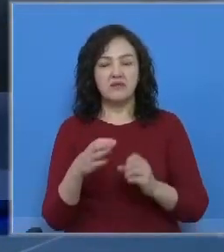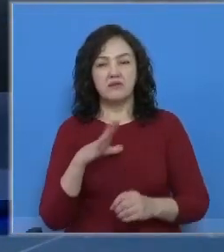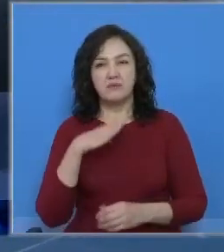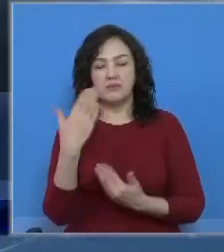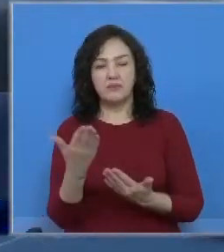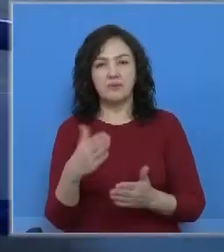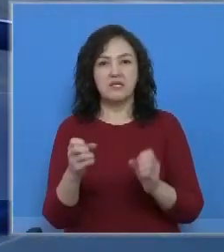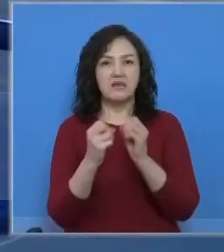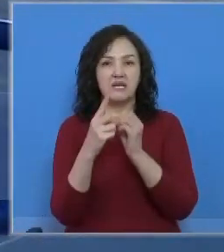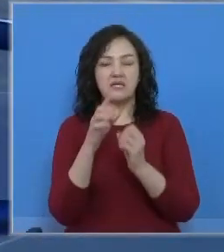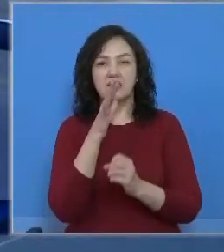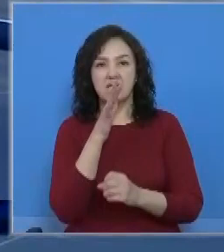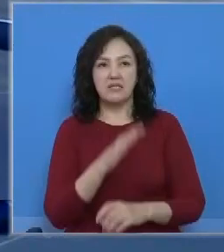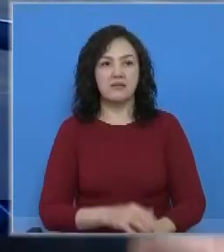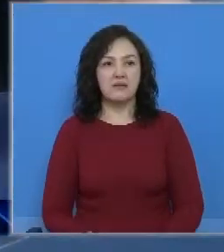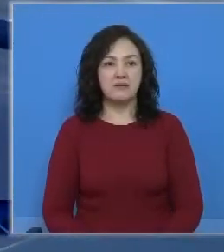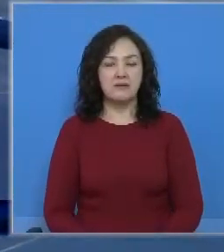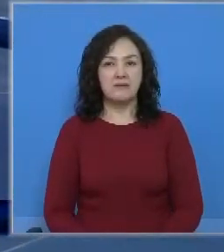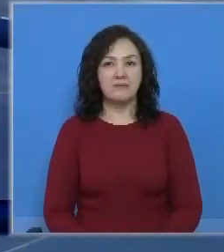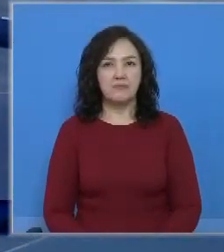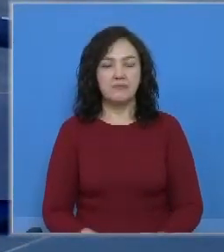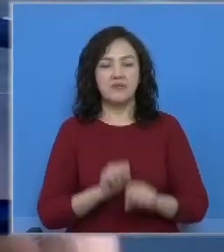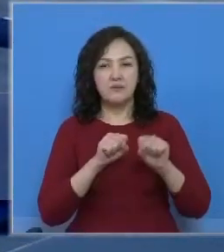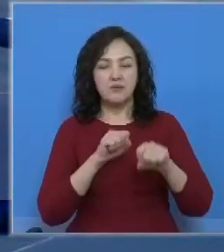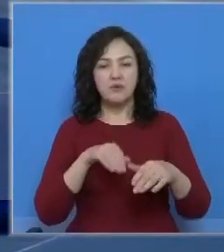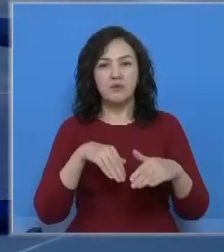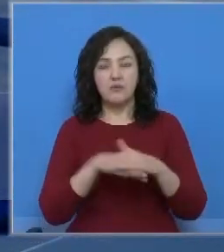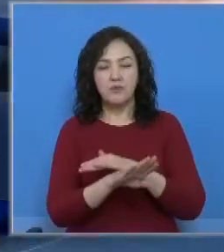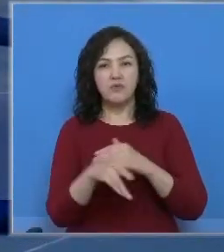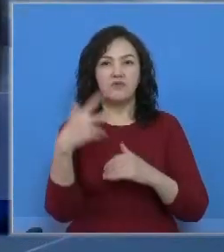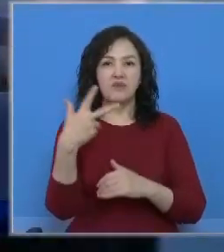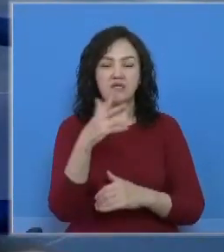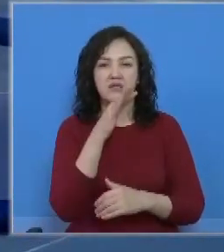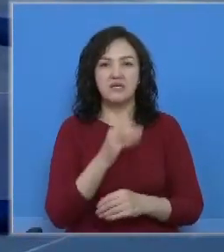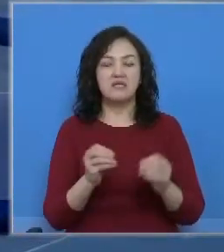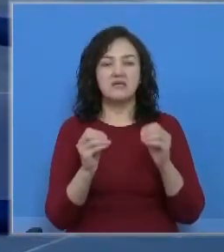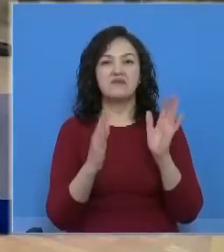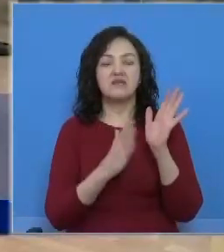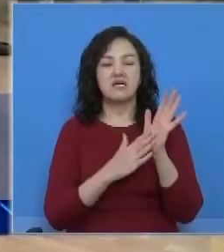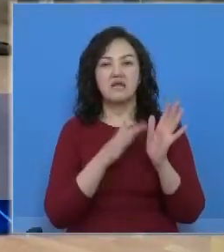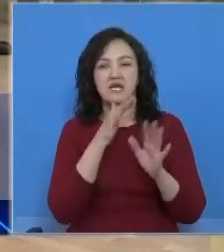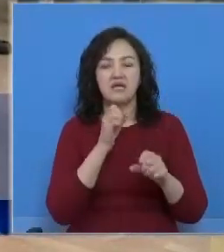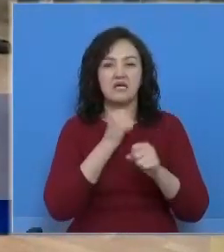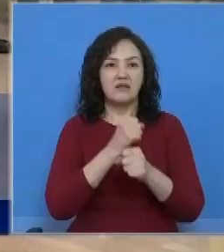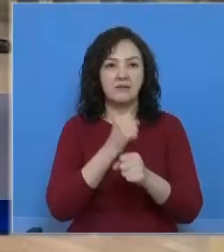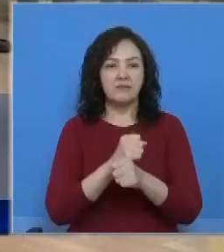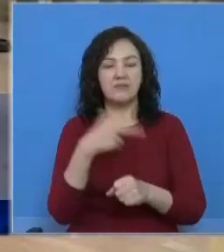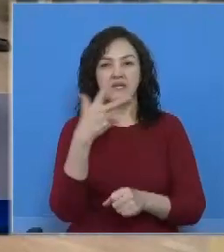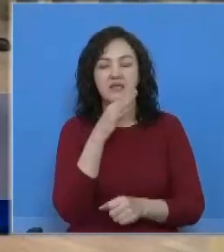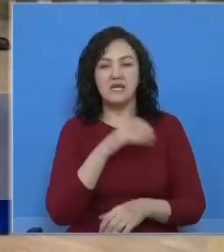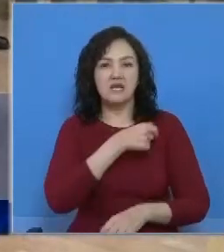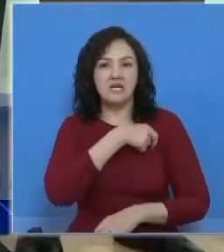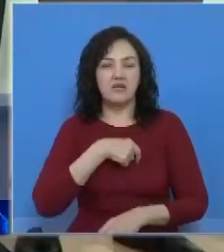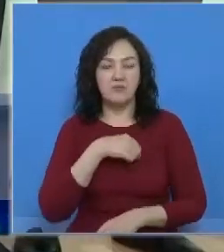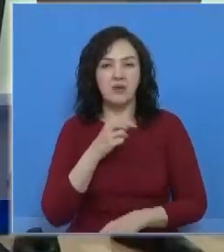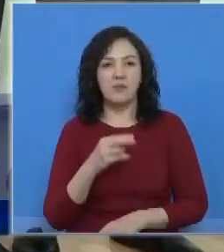лет а с боксом ушел в 30 лет 19 лет я с ним работал за 30 лет тренерство